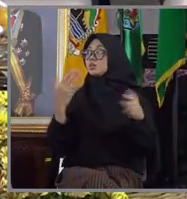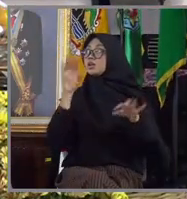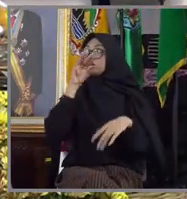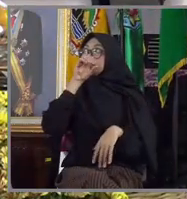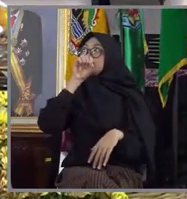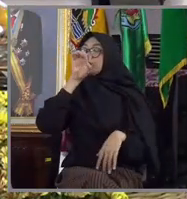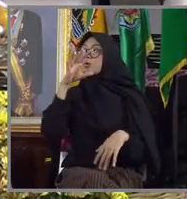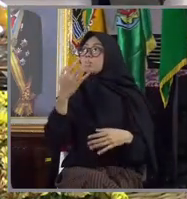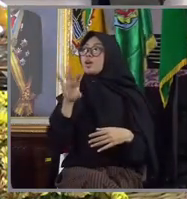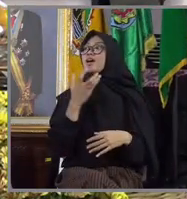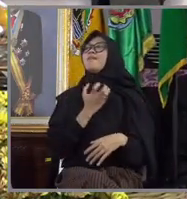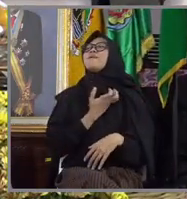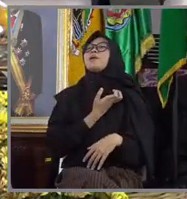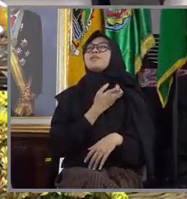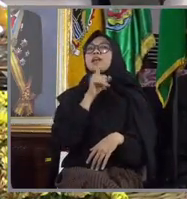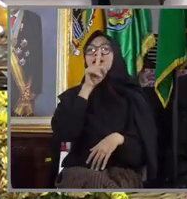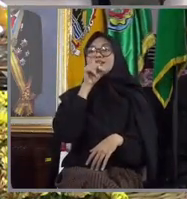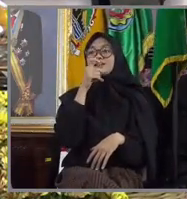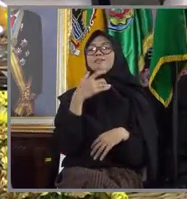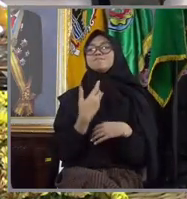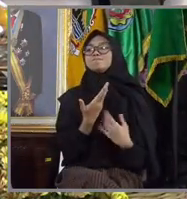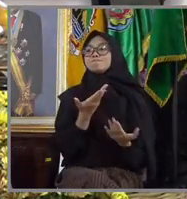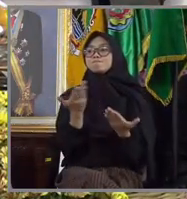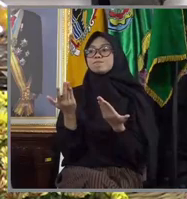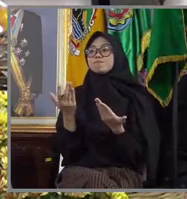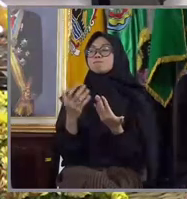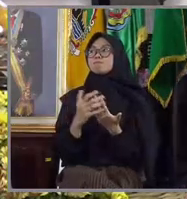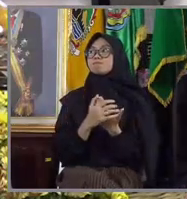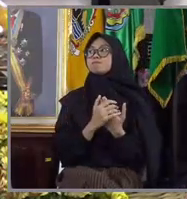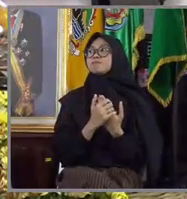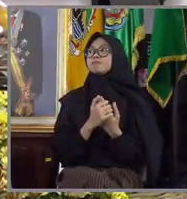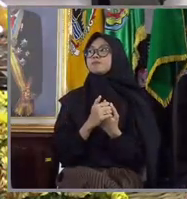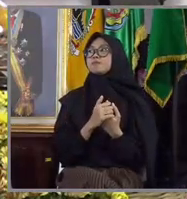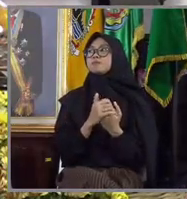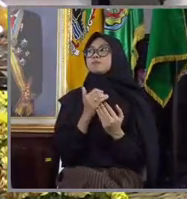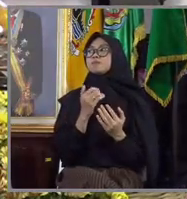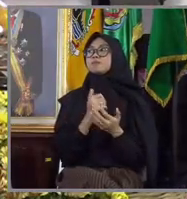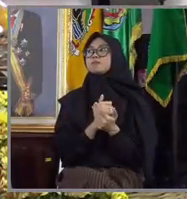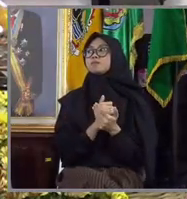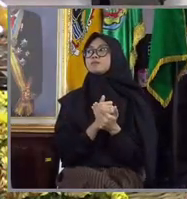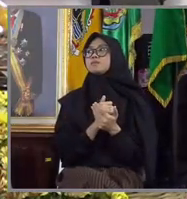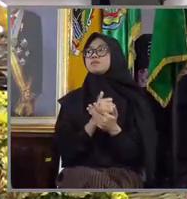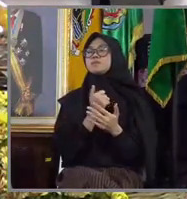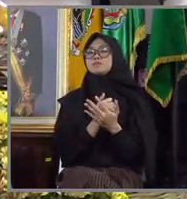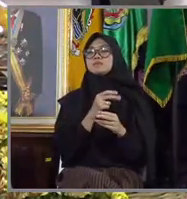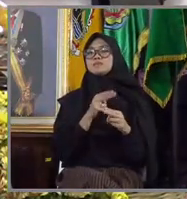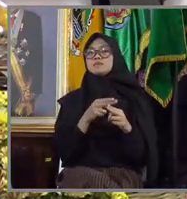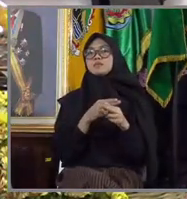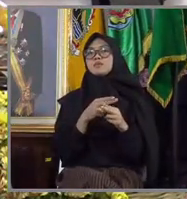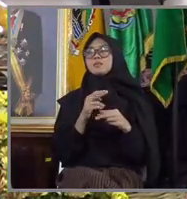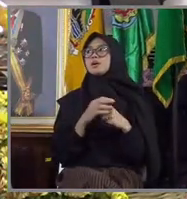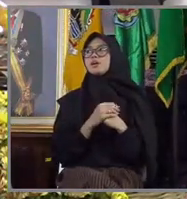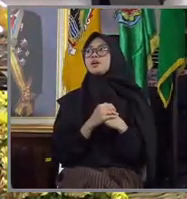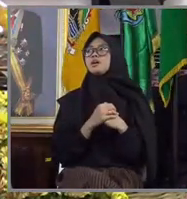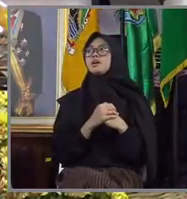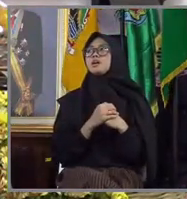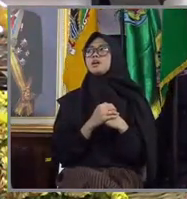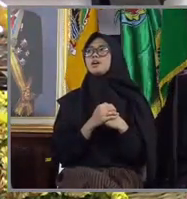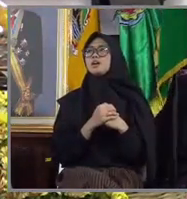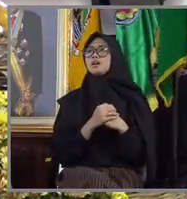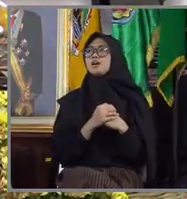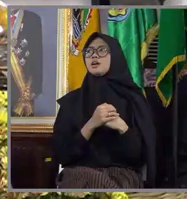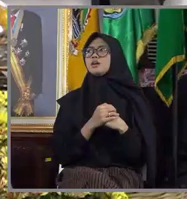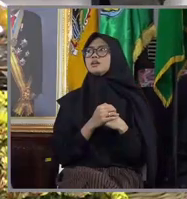mau bertanya apa Oh mau tanya Sebelumnya isi tumpangan diri Nama saya Yanuar Aldi